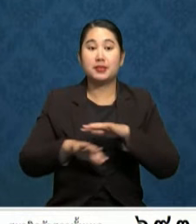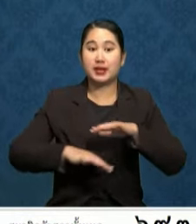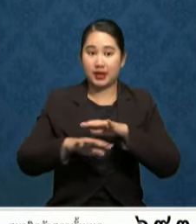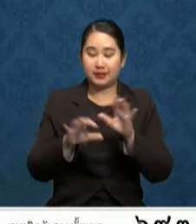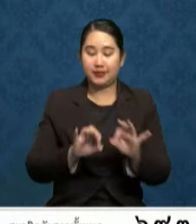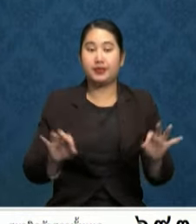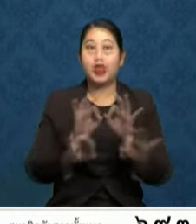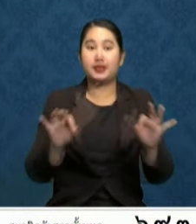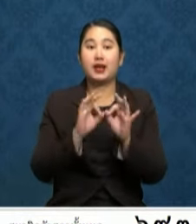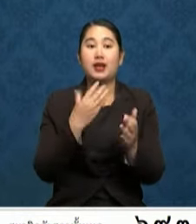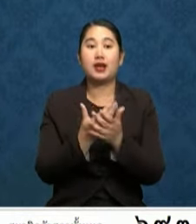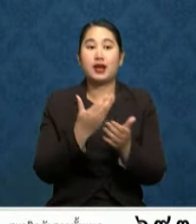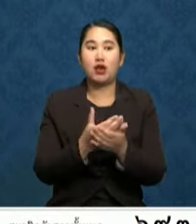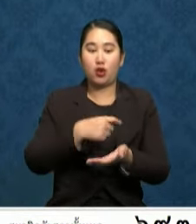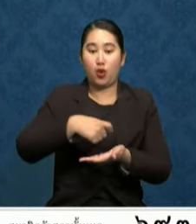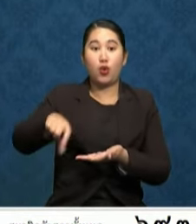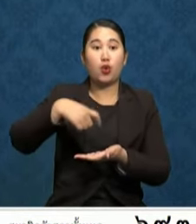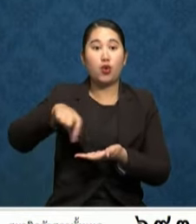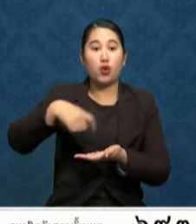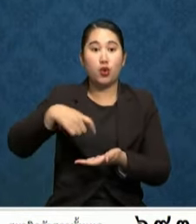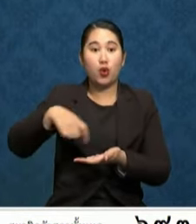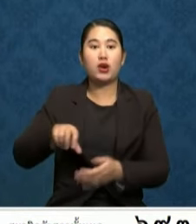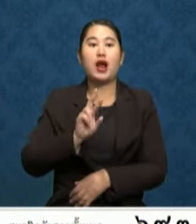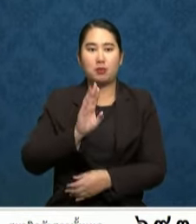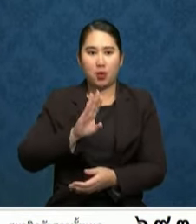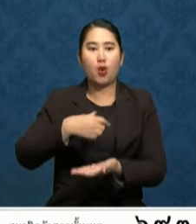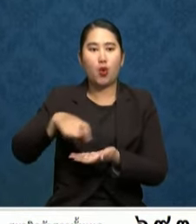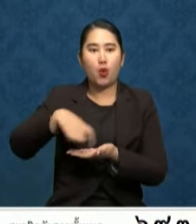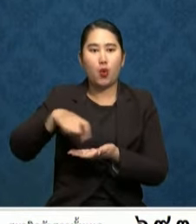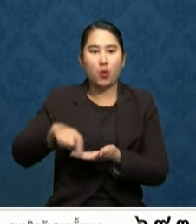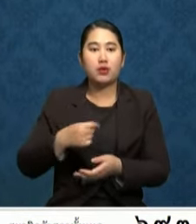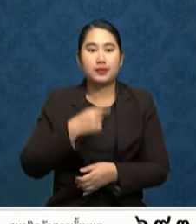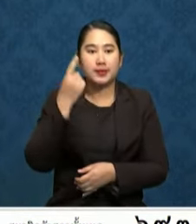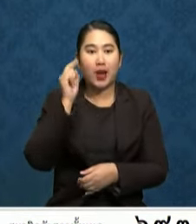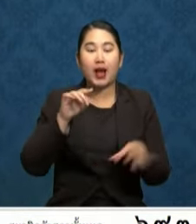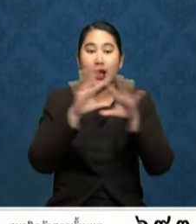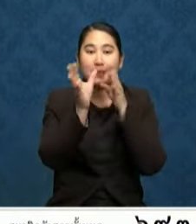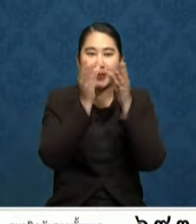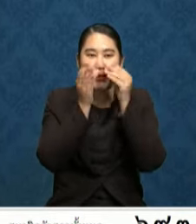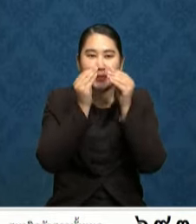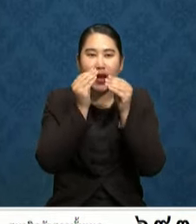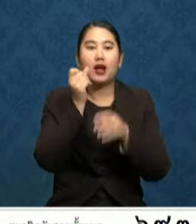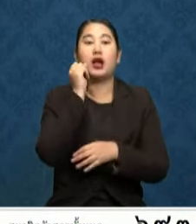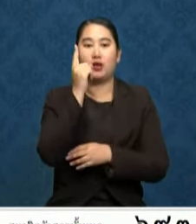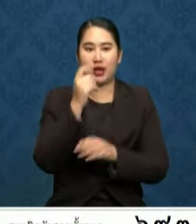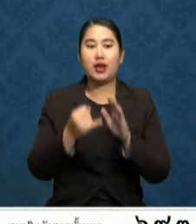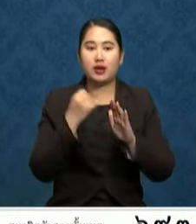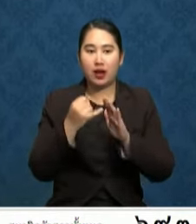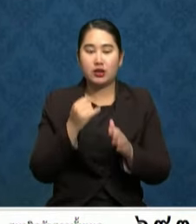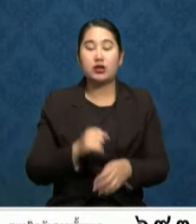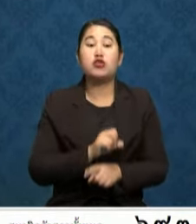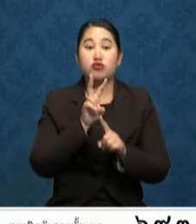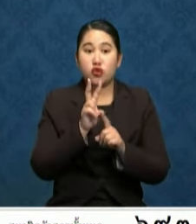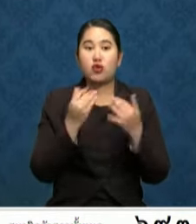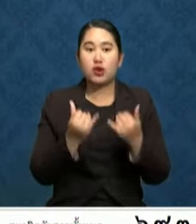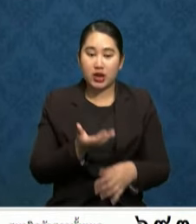สุดใช้เงินการการโอนเงินผ่านระบบล่านี้น่าจะเป็นการเรียนรู้และ educateที่ดีที่สุด 2แต่วันนี้